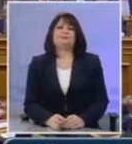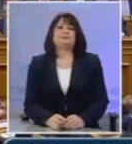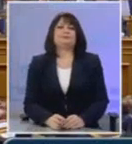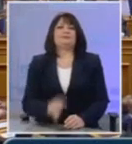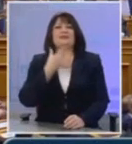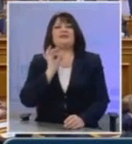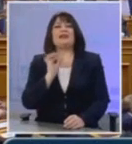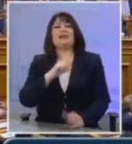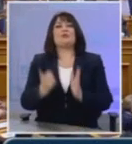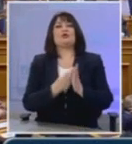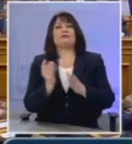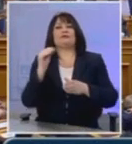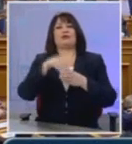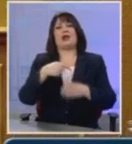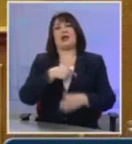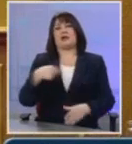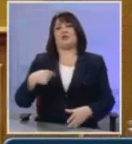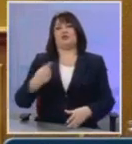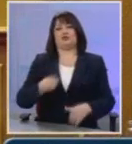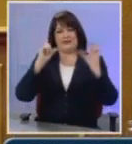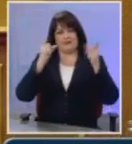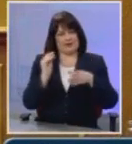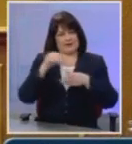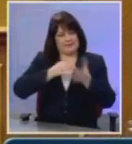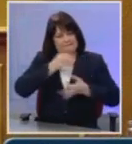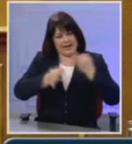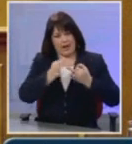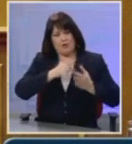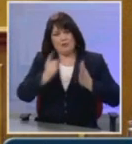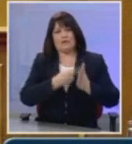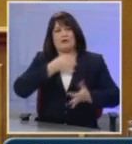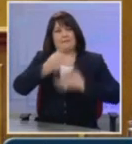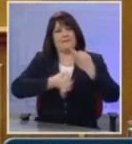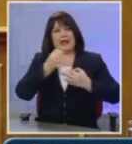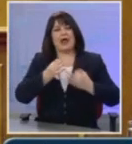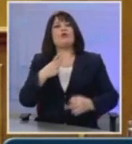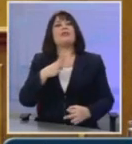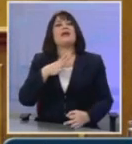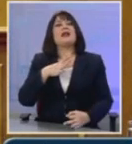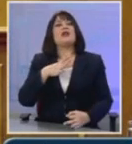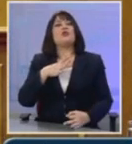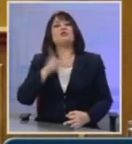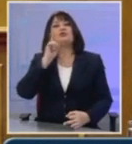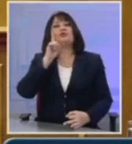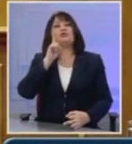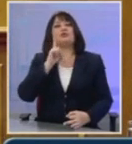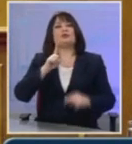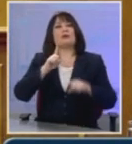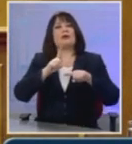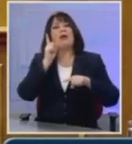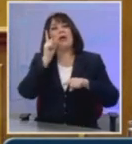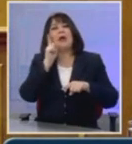Με την ευκαιρία της πρώτης παρέμβασής μου στη Βουλή ως αρχηγού της αξιωματικής αντιπολίτευσης, θα ήθελα να απευθυνθώ σε όλες τις Ελληνίδες και σε όλους τους